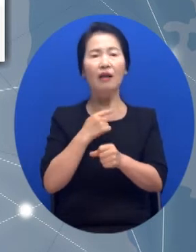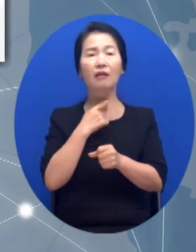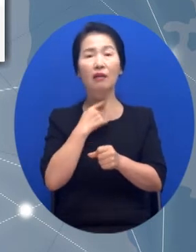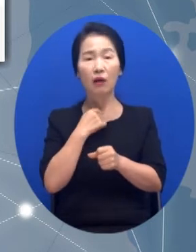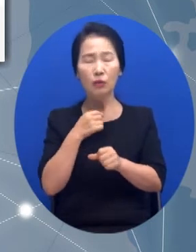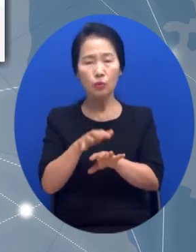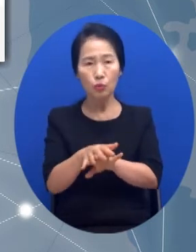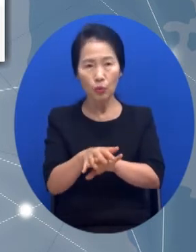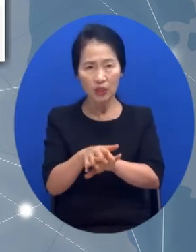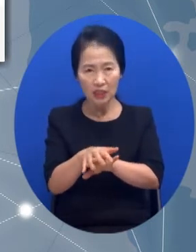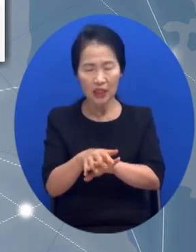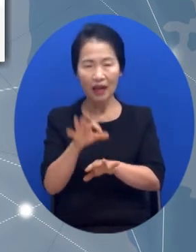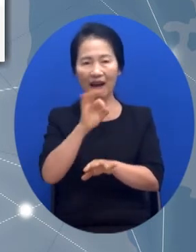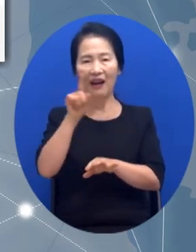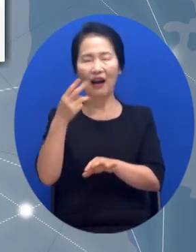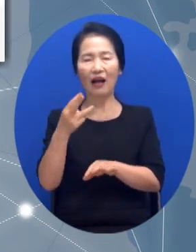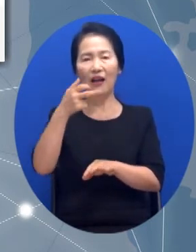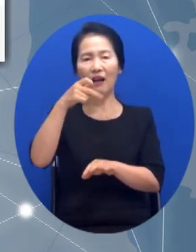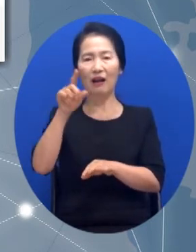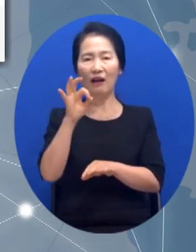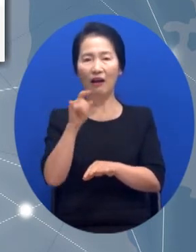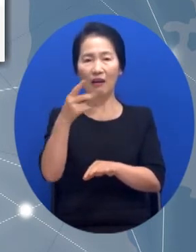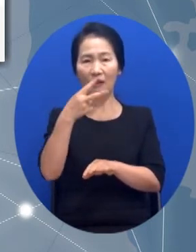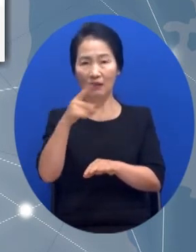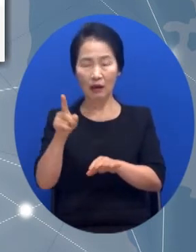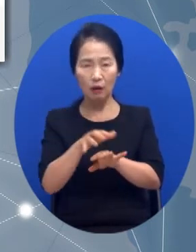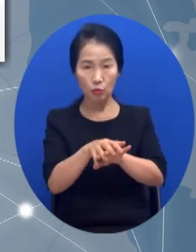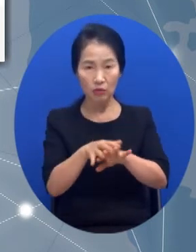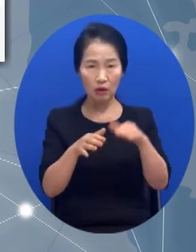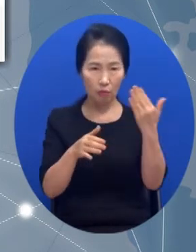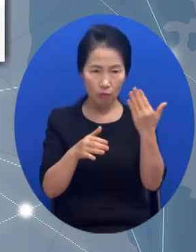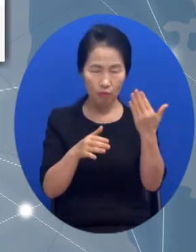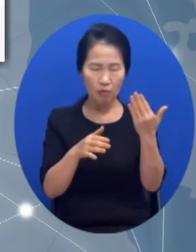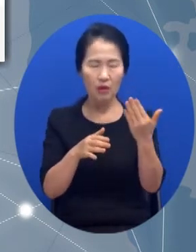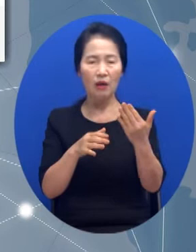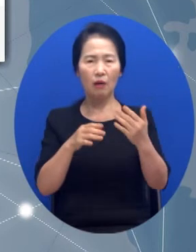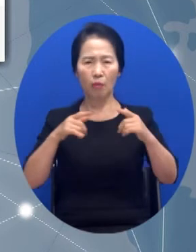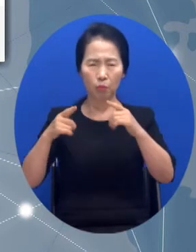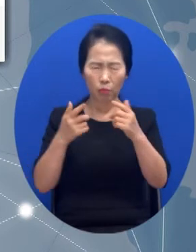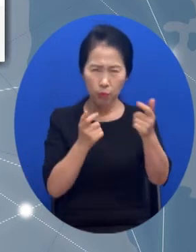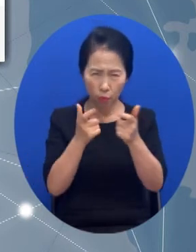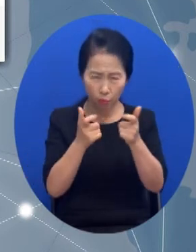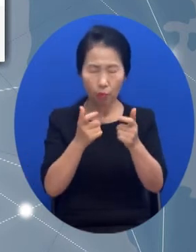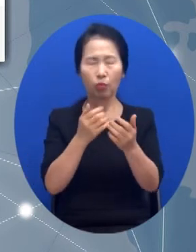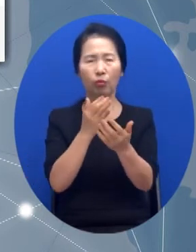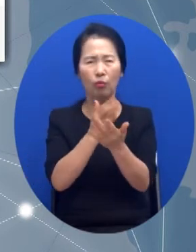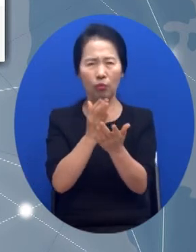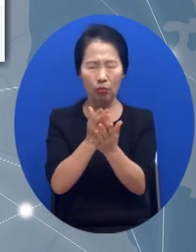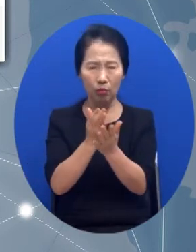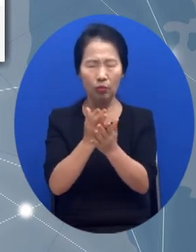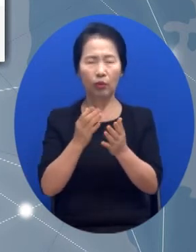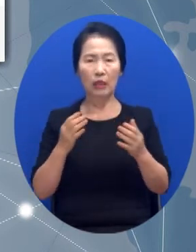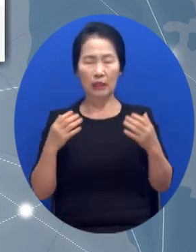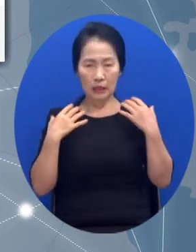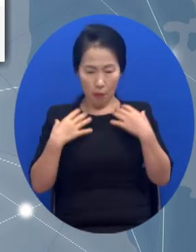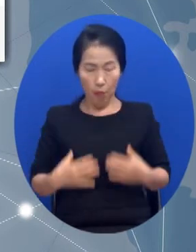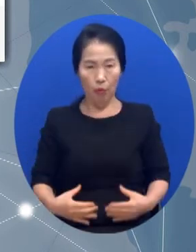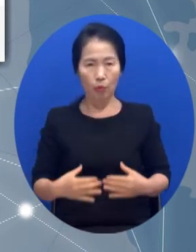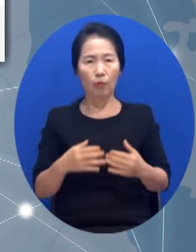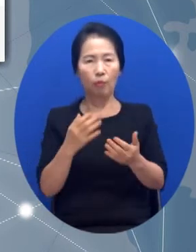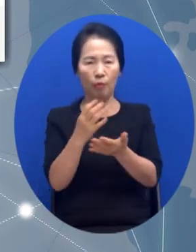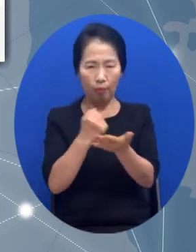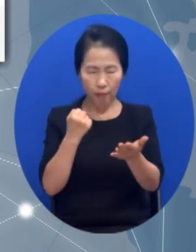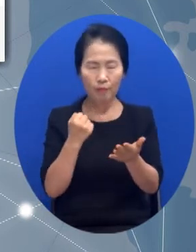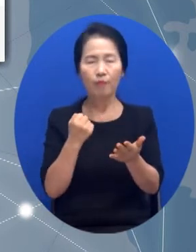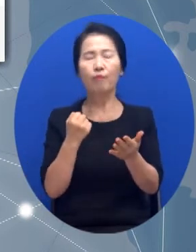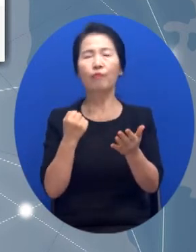9명을 체포했습니다. 경찰은 총격전 끝에 조직원들을 체포하고 자폭용 조끼 등을 압수했다고 밝혔는데요.